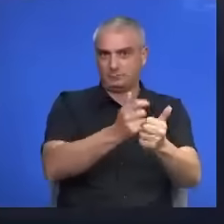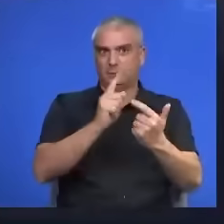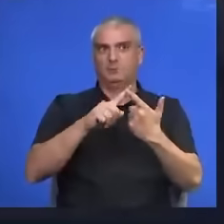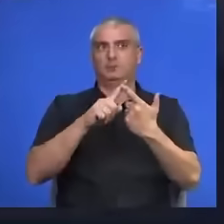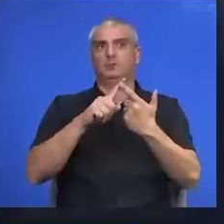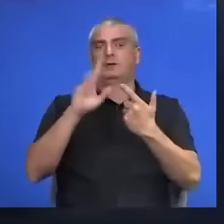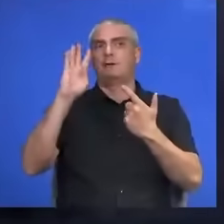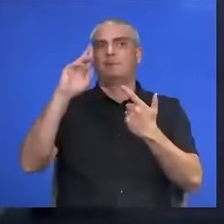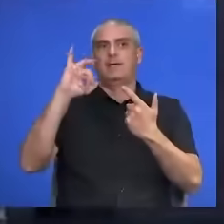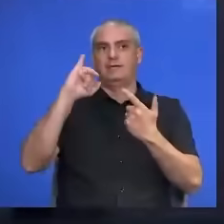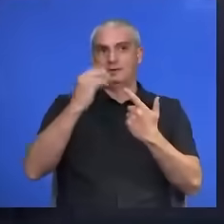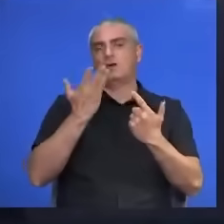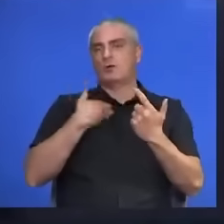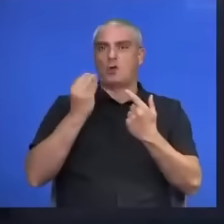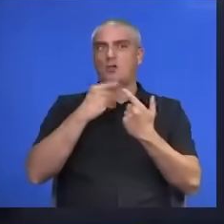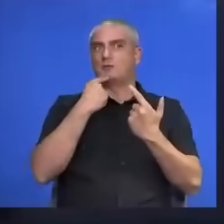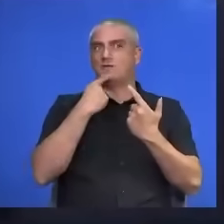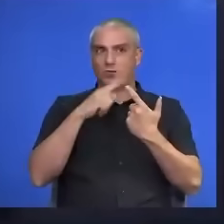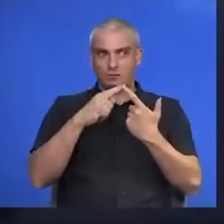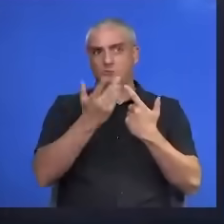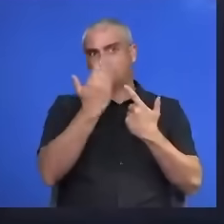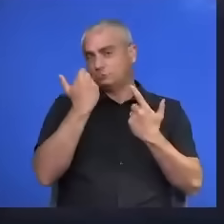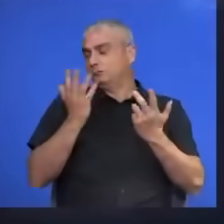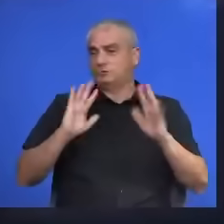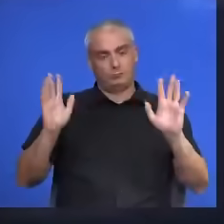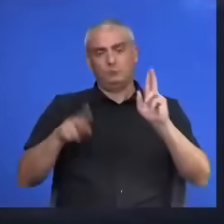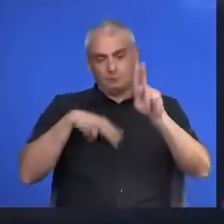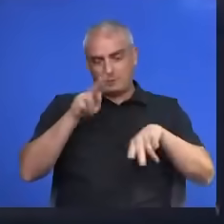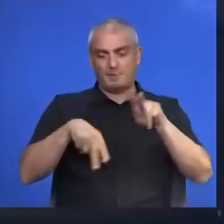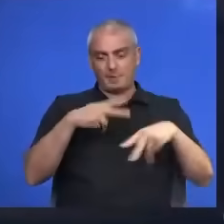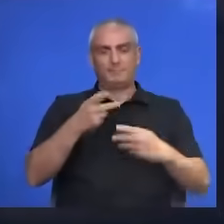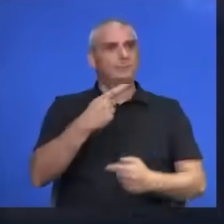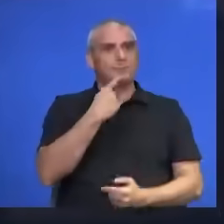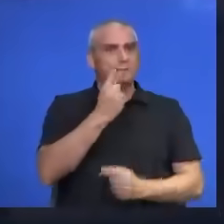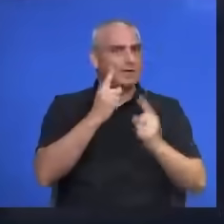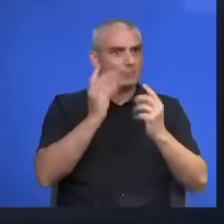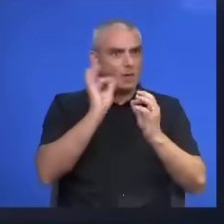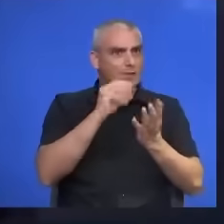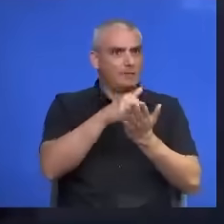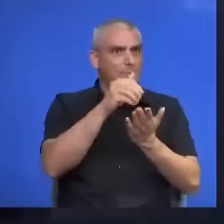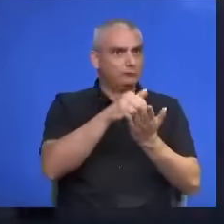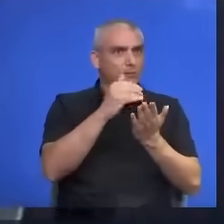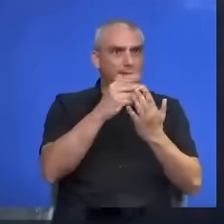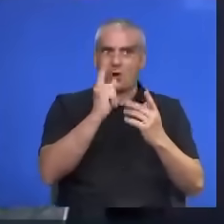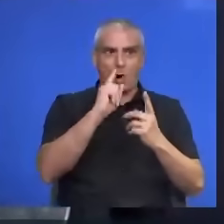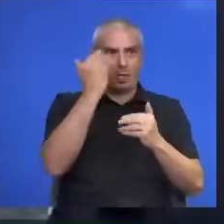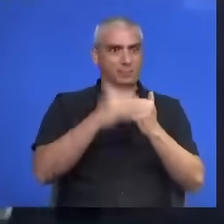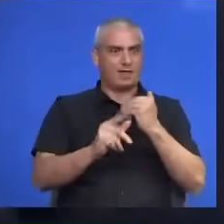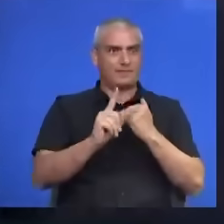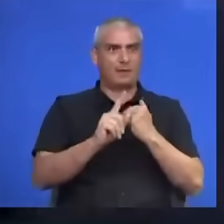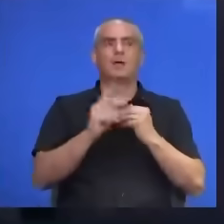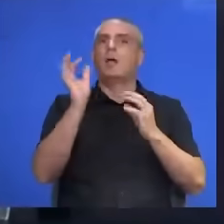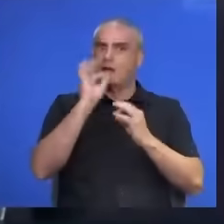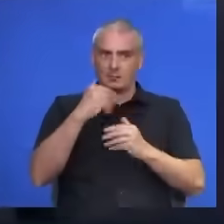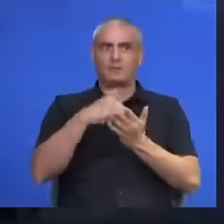עוד מספר דיווחים, יוציא. זה אומר שהאירועים עדיין חיים ונושמים, זה לא שזה נגמר. האירועים עדיין חיים ועדיין עובדים. אנחנו